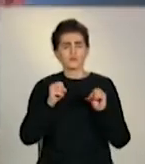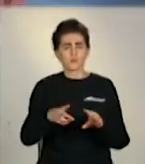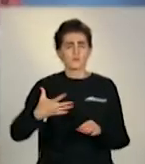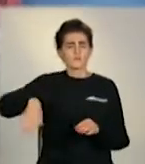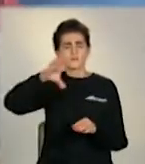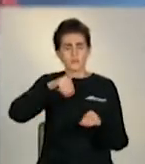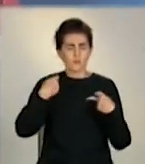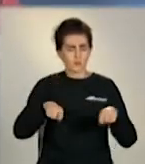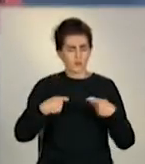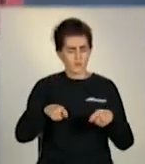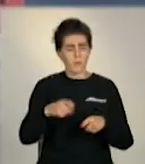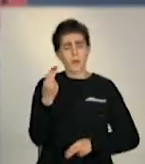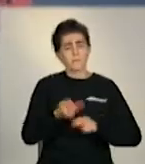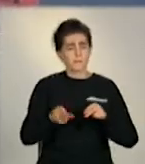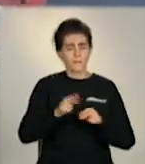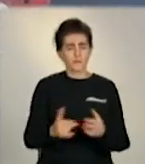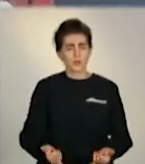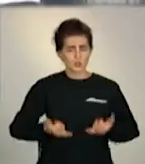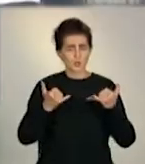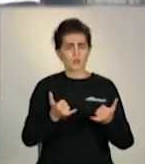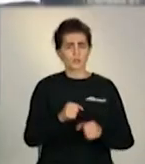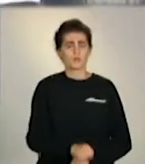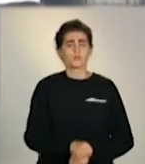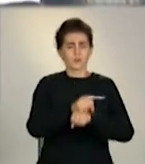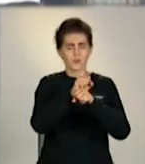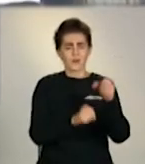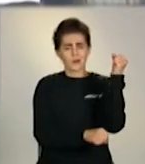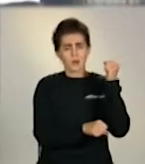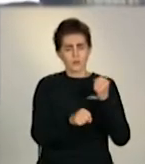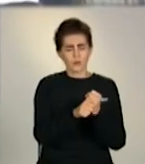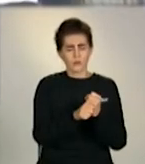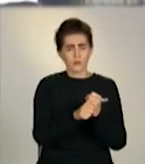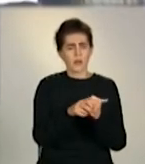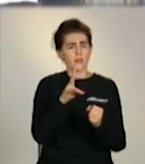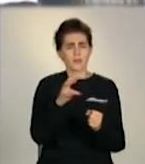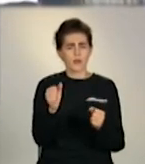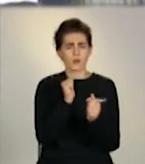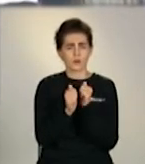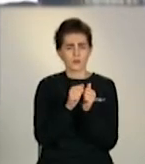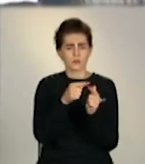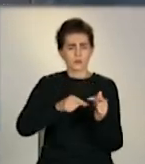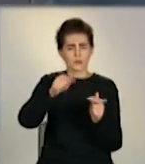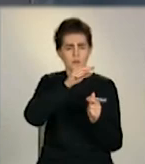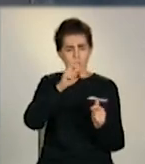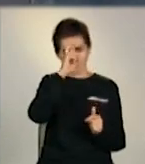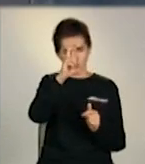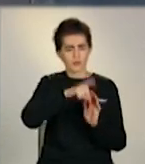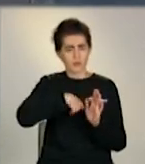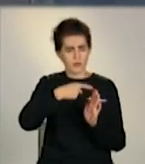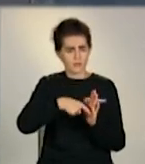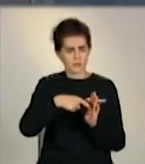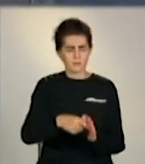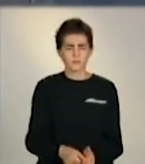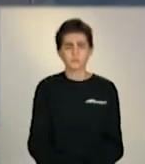інші продавці. Тож нині страйкують працівники чи не кожної державної шахти.